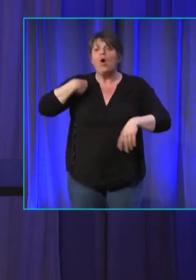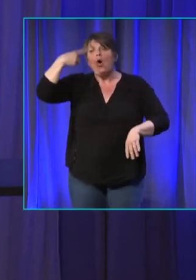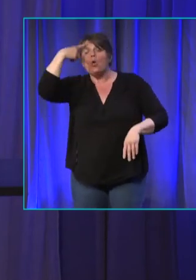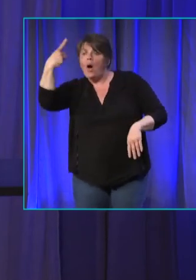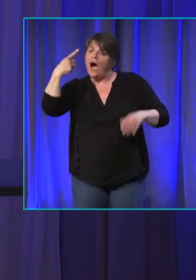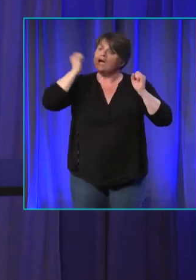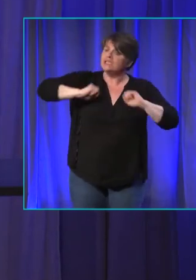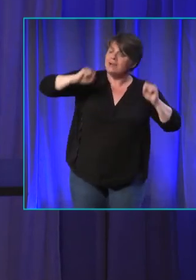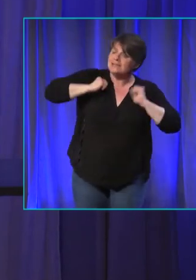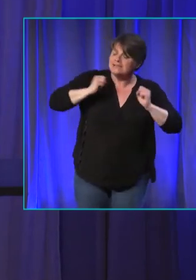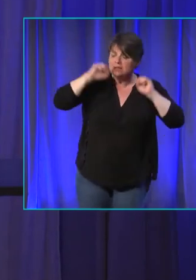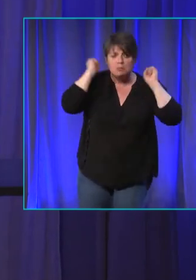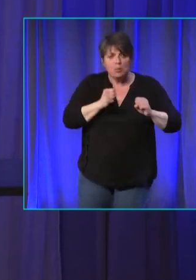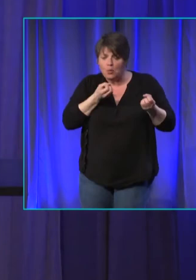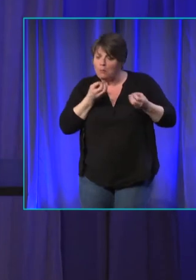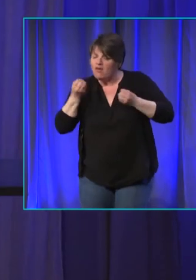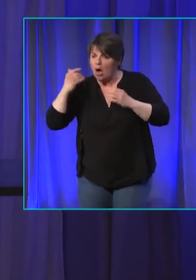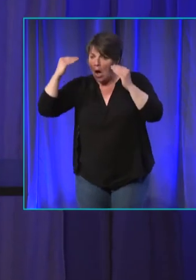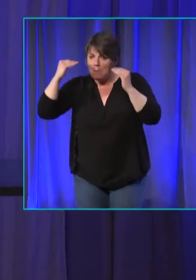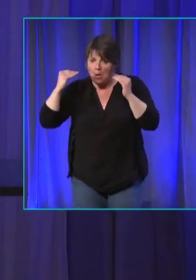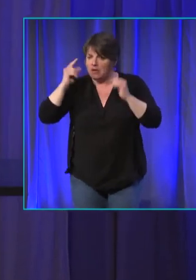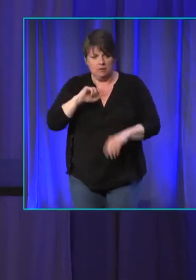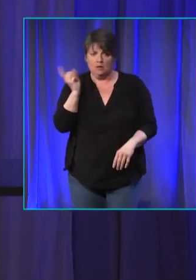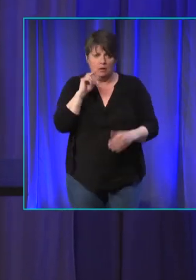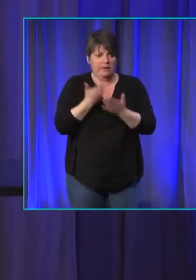penser que la gym rétrécit. Vous